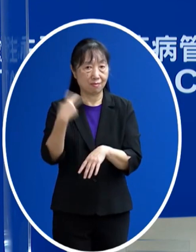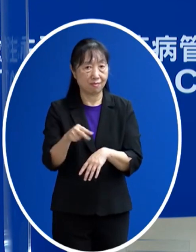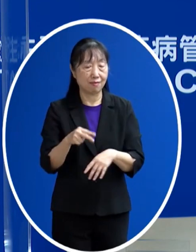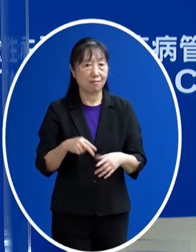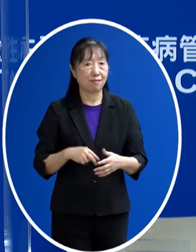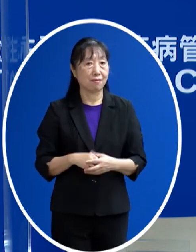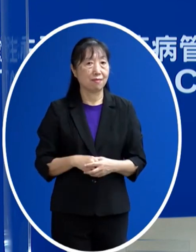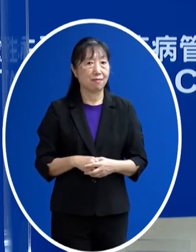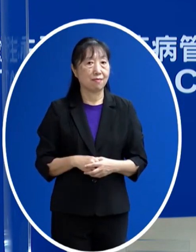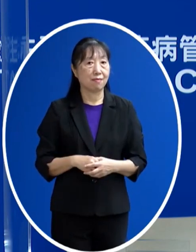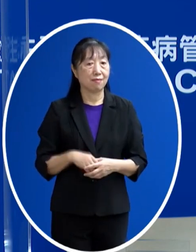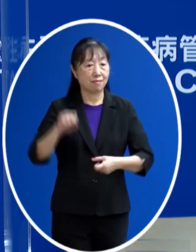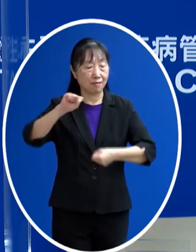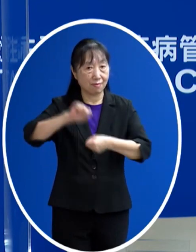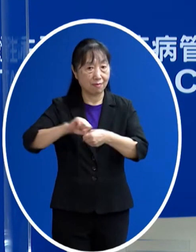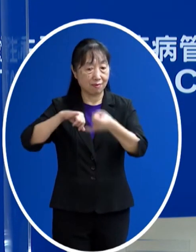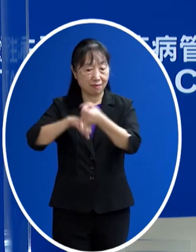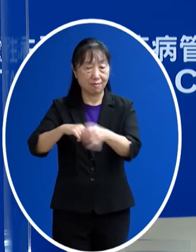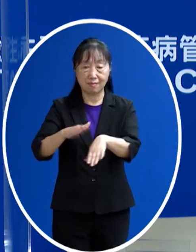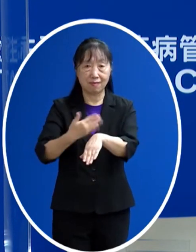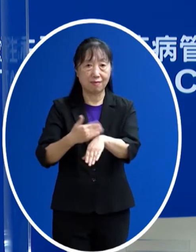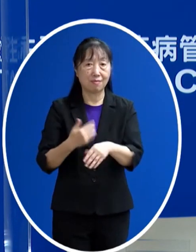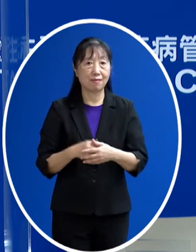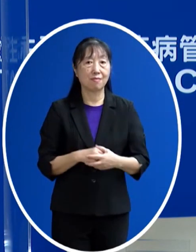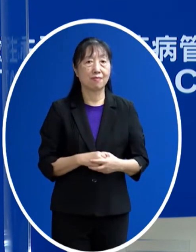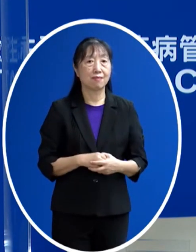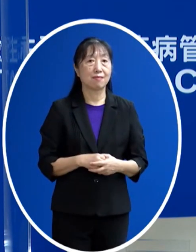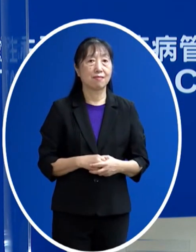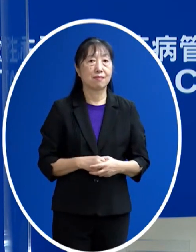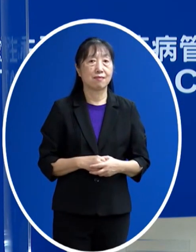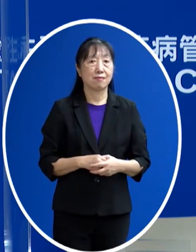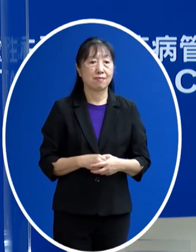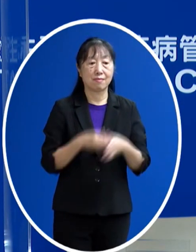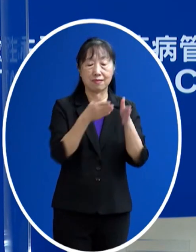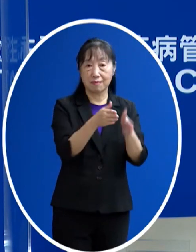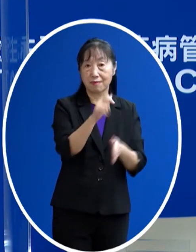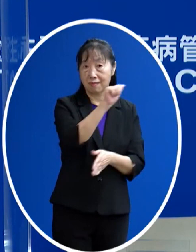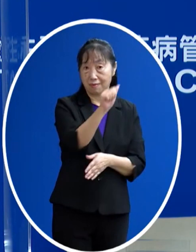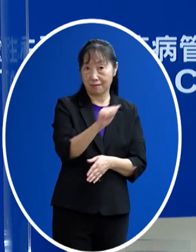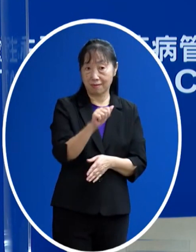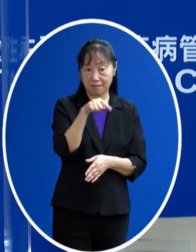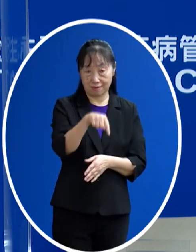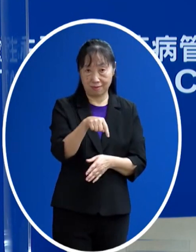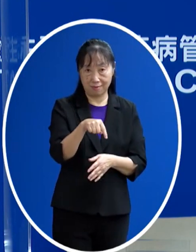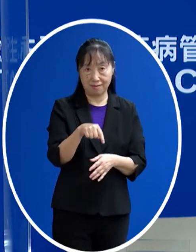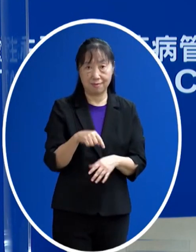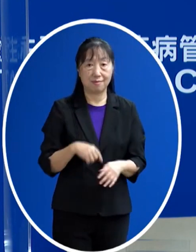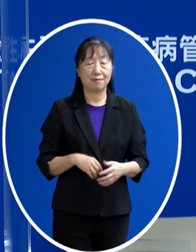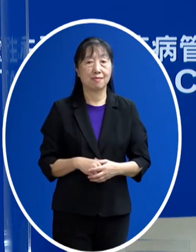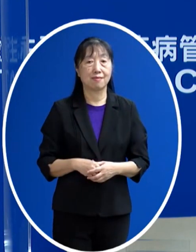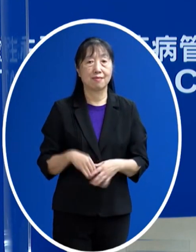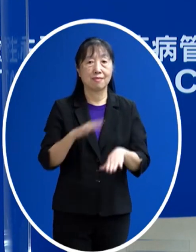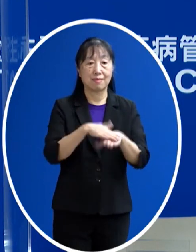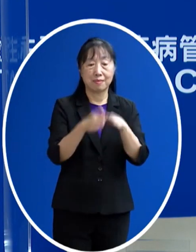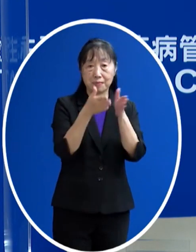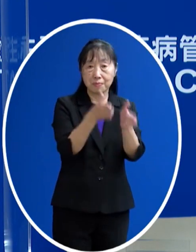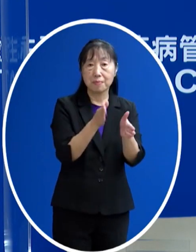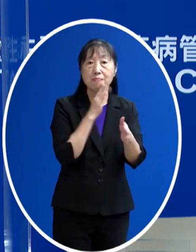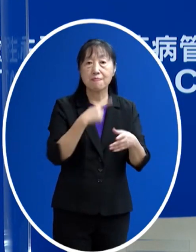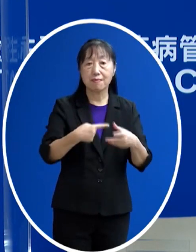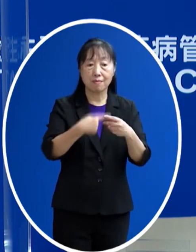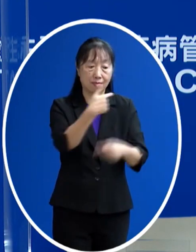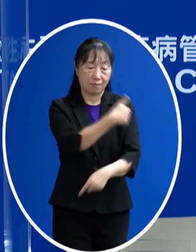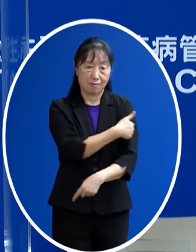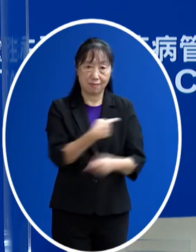个加开的部分啊。那在这个 AZ 的部分，所以我们会针对他的第一剂